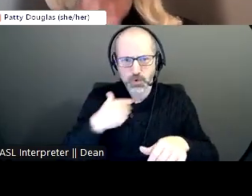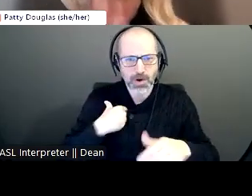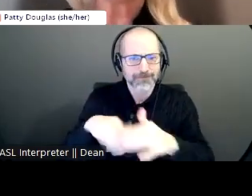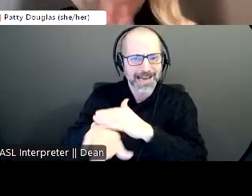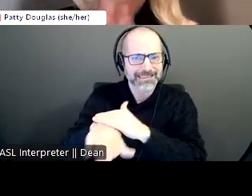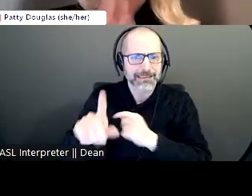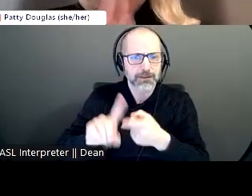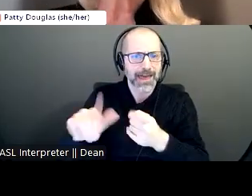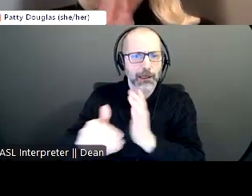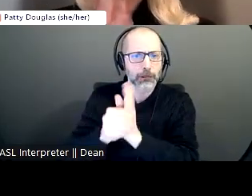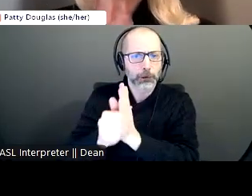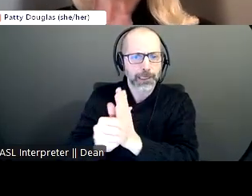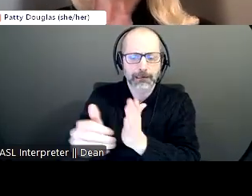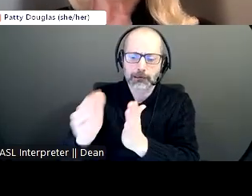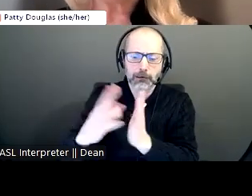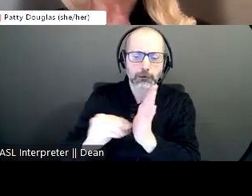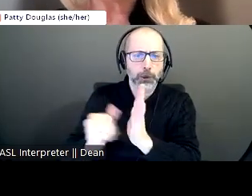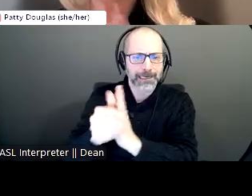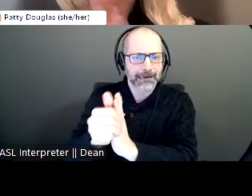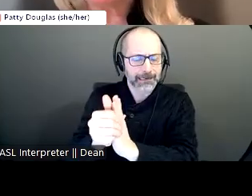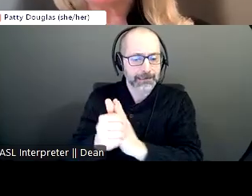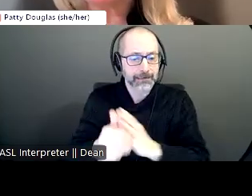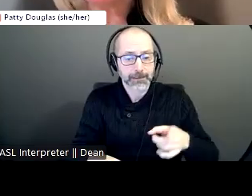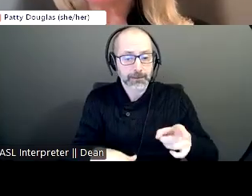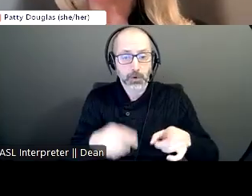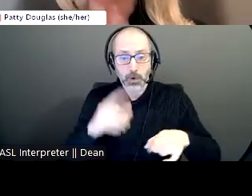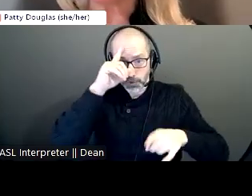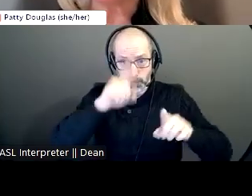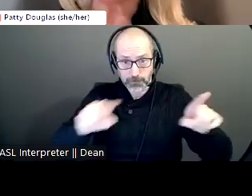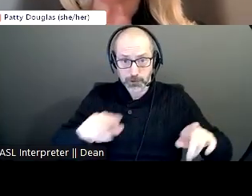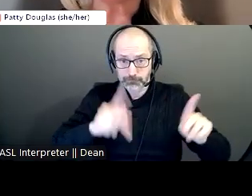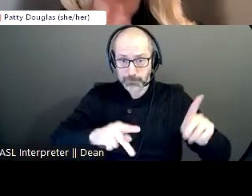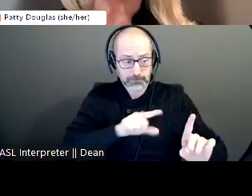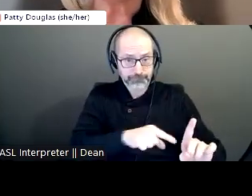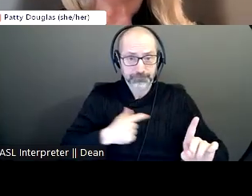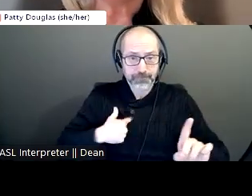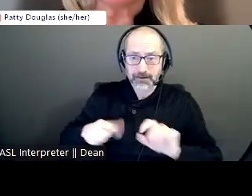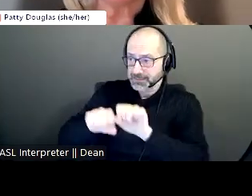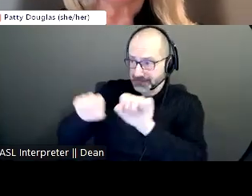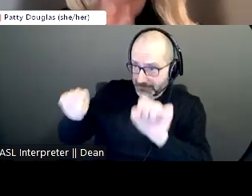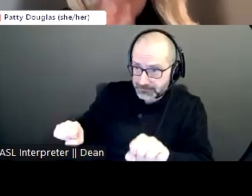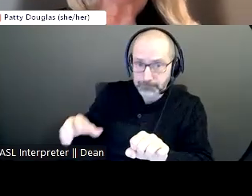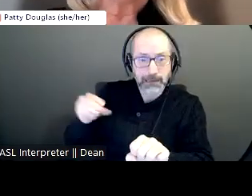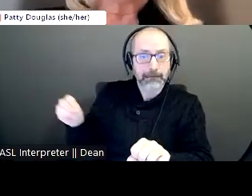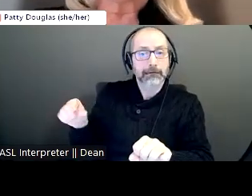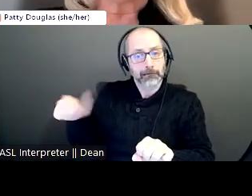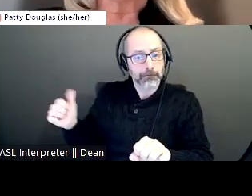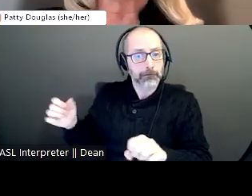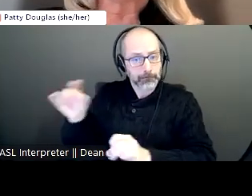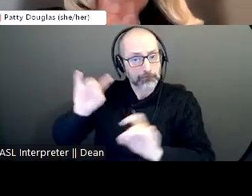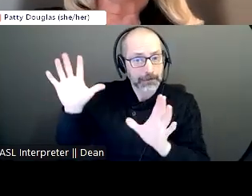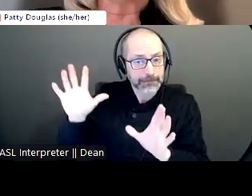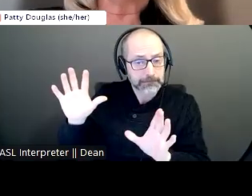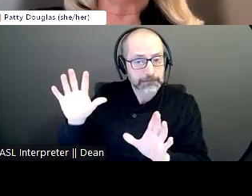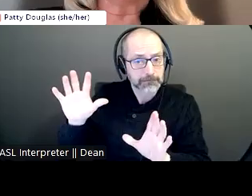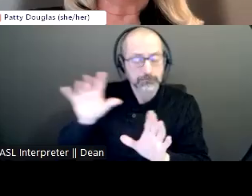que je viens de faire valoir. Je sais qu'après, vous aurez accès à cet article. Les personnes neurodivergentes subissent une violence systémique et existentielle.